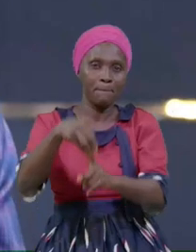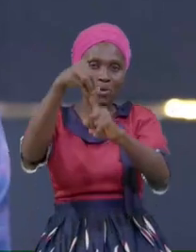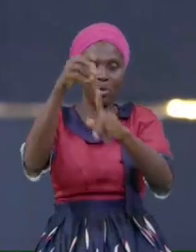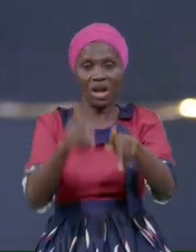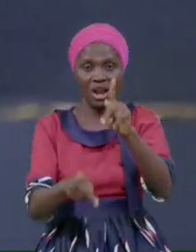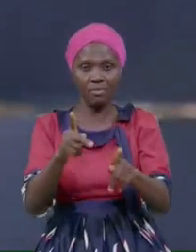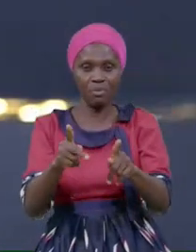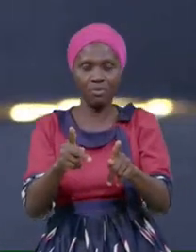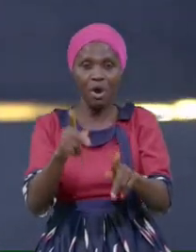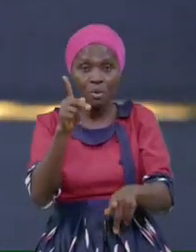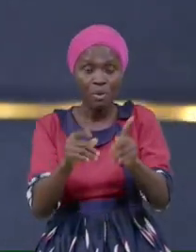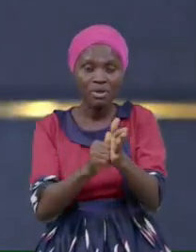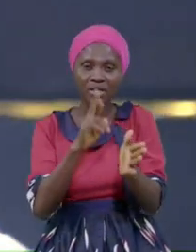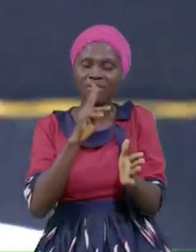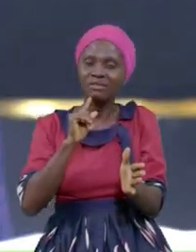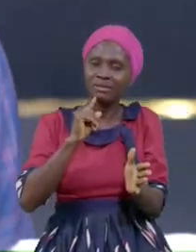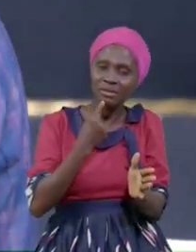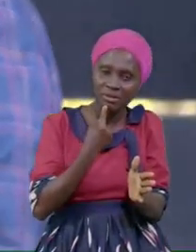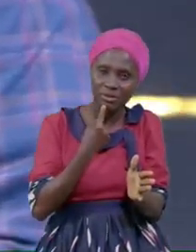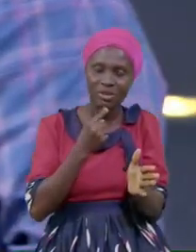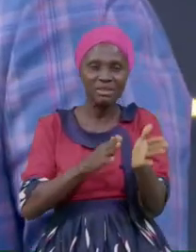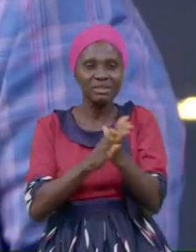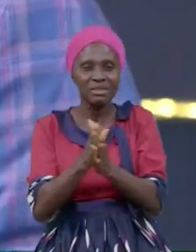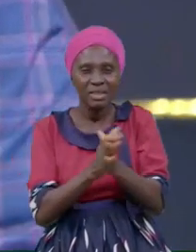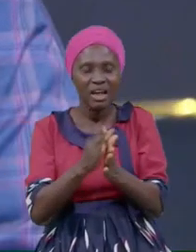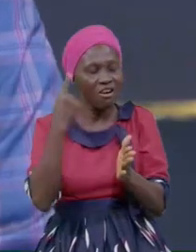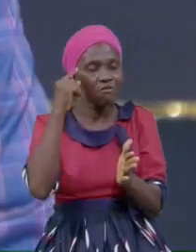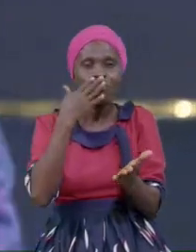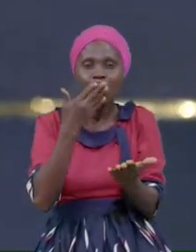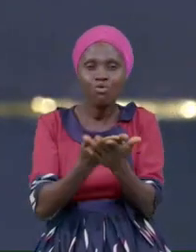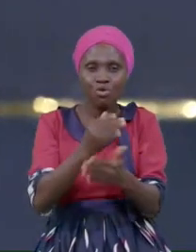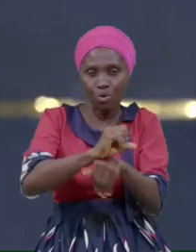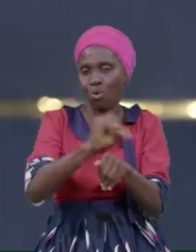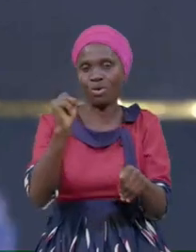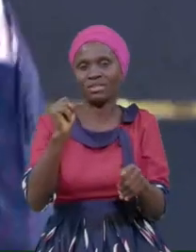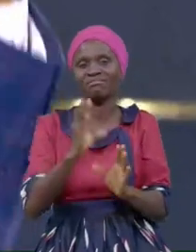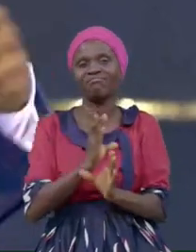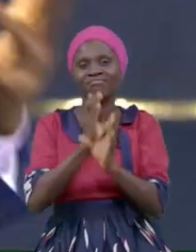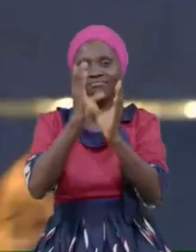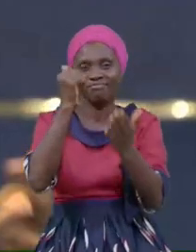purifié par lui et zélé pour les bonnes œuvres. Un bon amen.